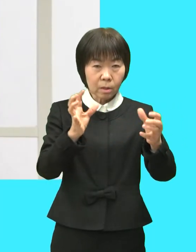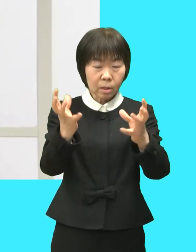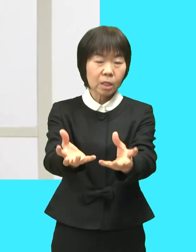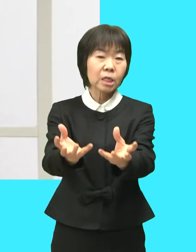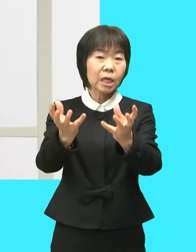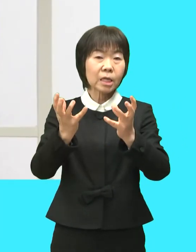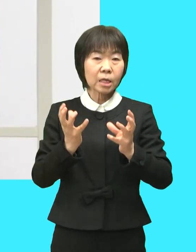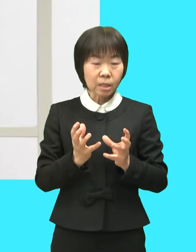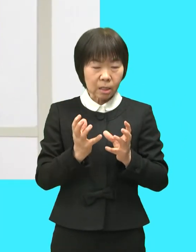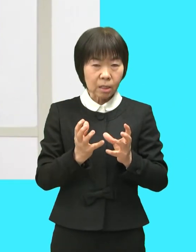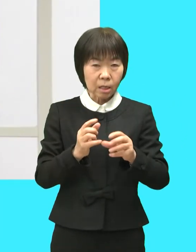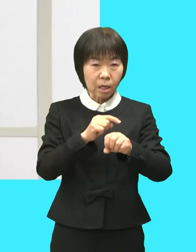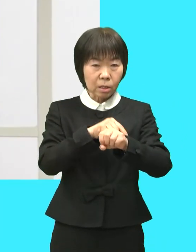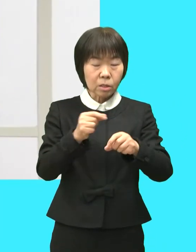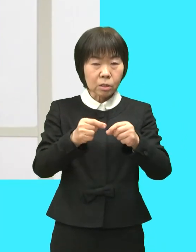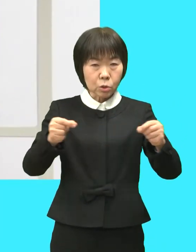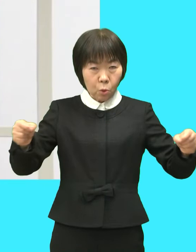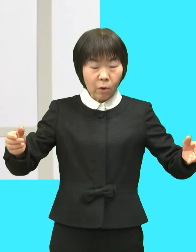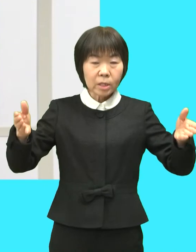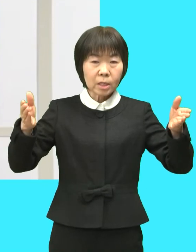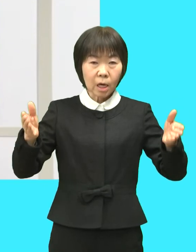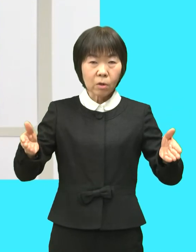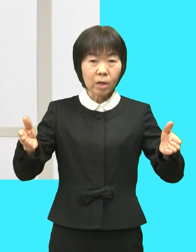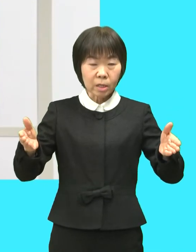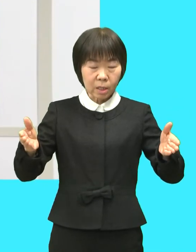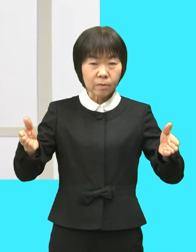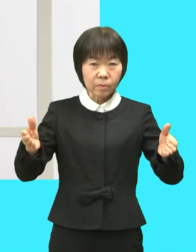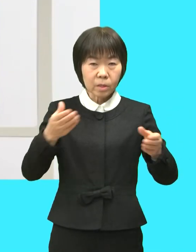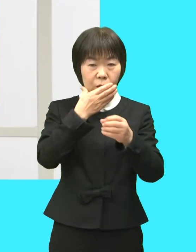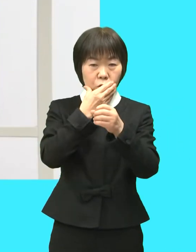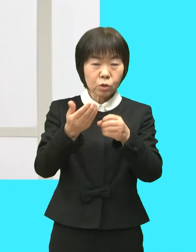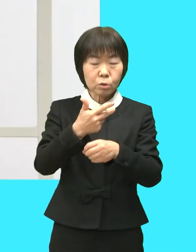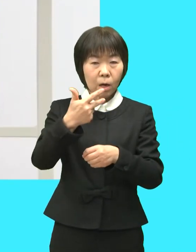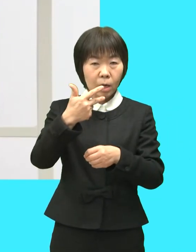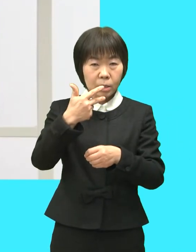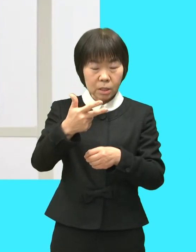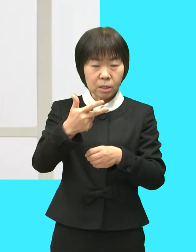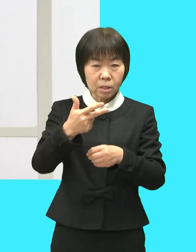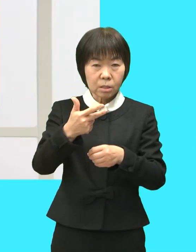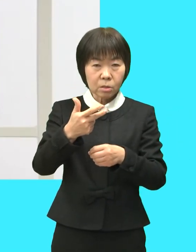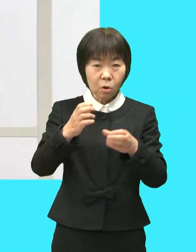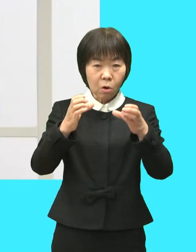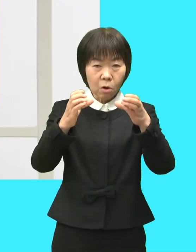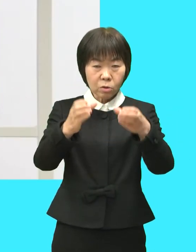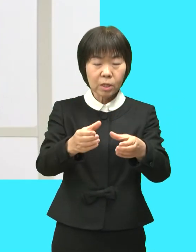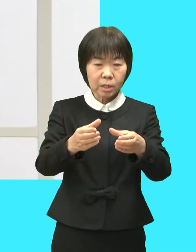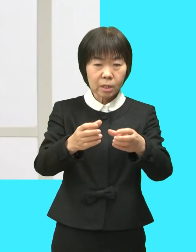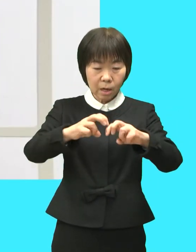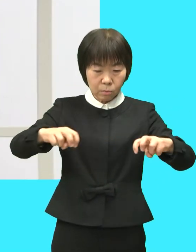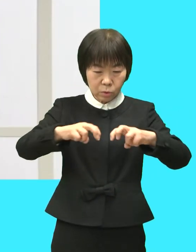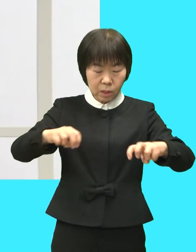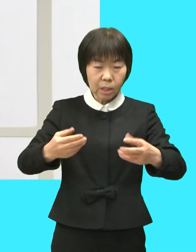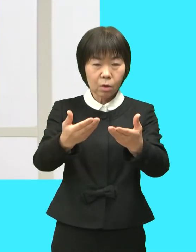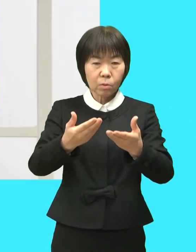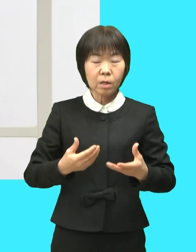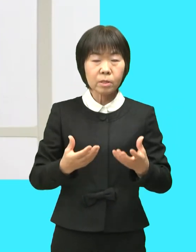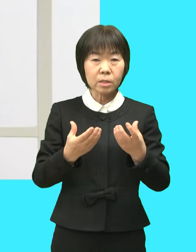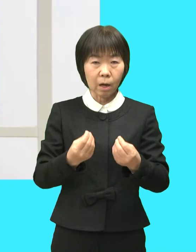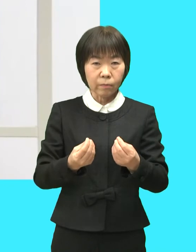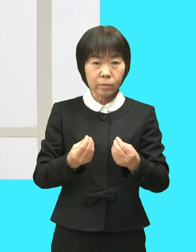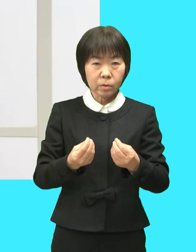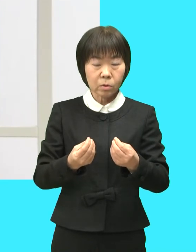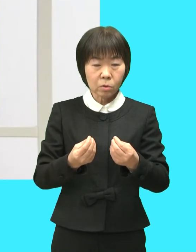ただき、非常に長期間にわたって福島市の今回のクラスター分析をしていただきました。